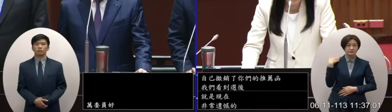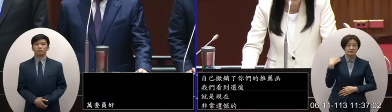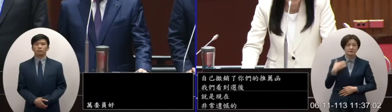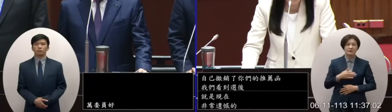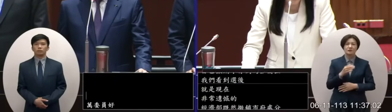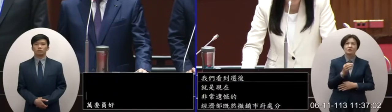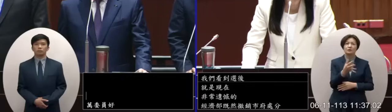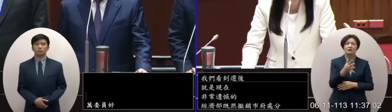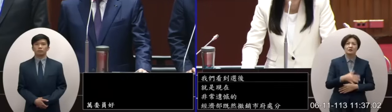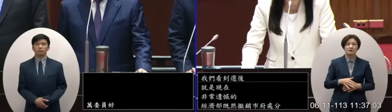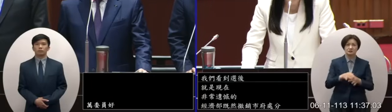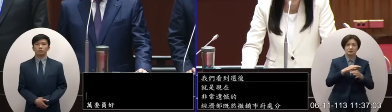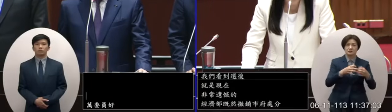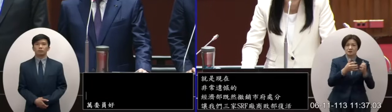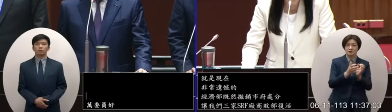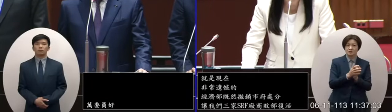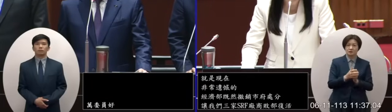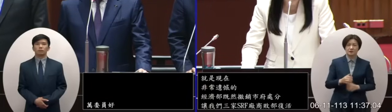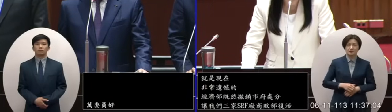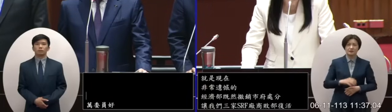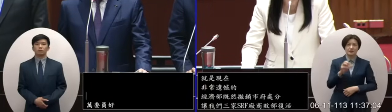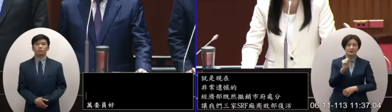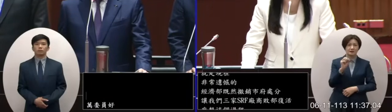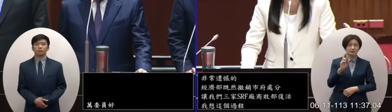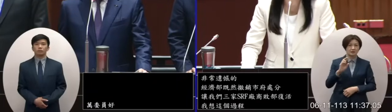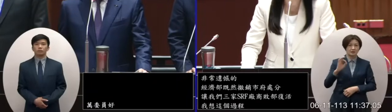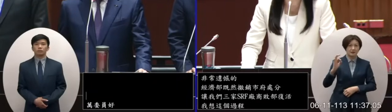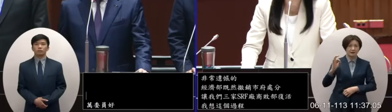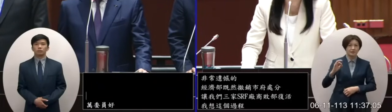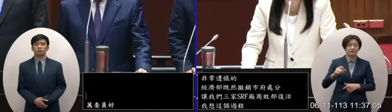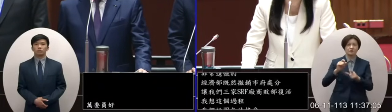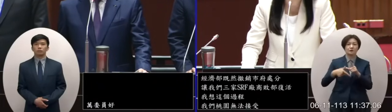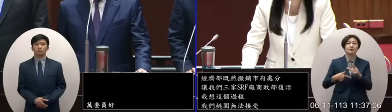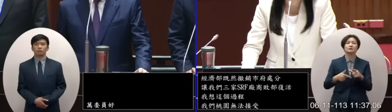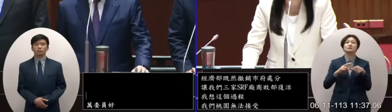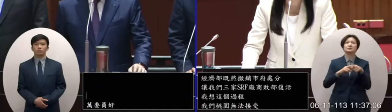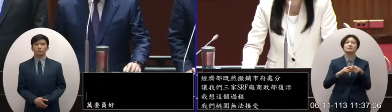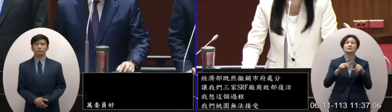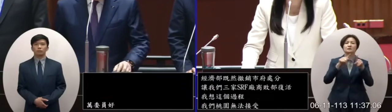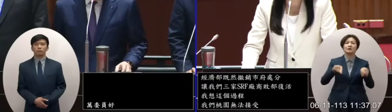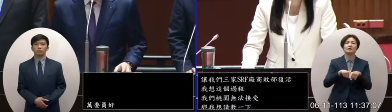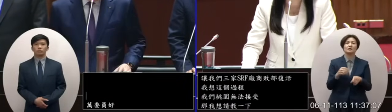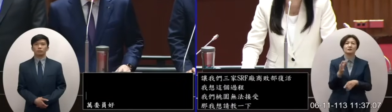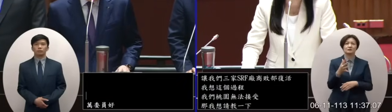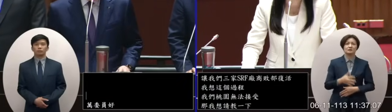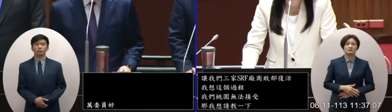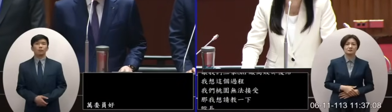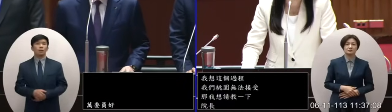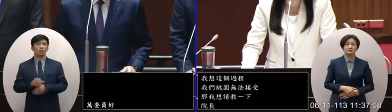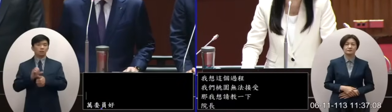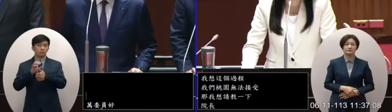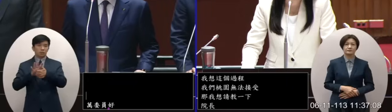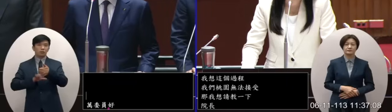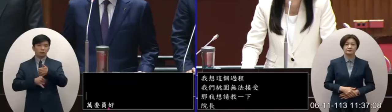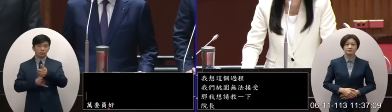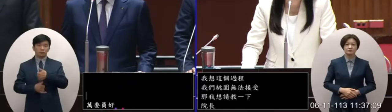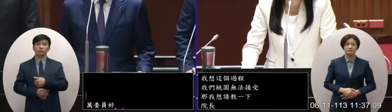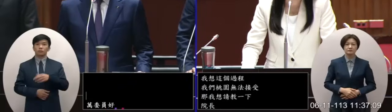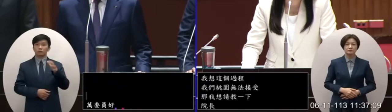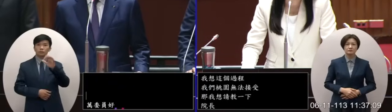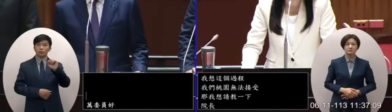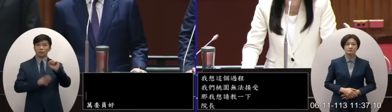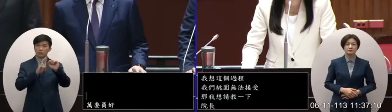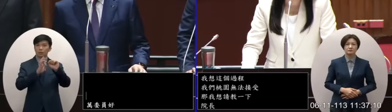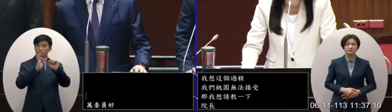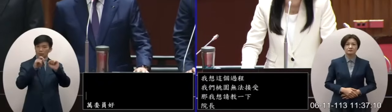为什么我们经济部要给三家 SRF 厂商推荐函？为什么？ 报告委员，因为 SRF 这是一个比